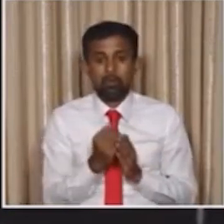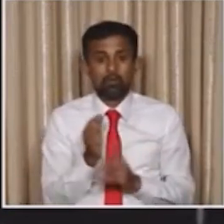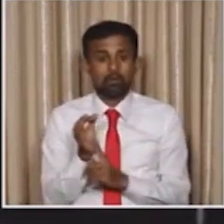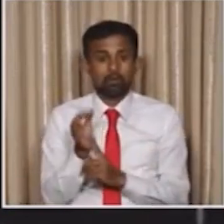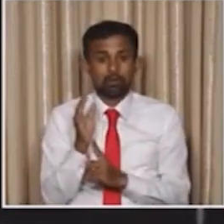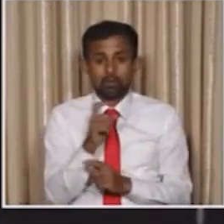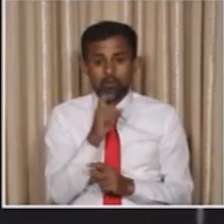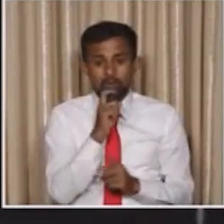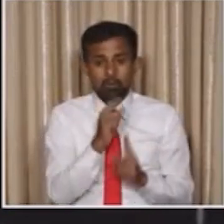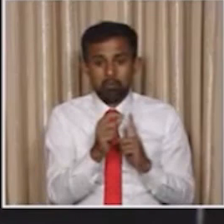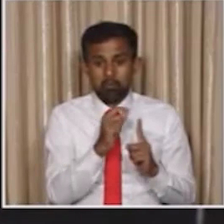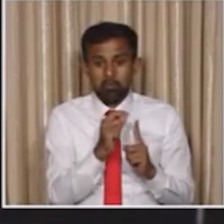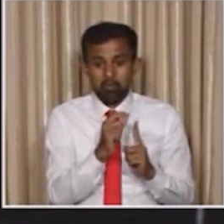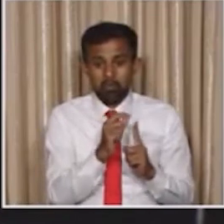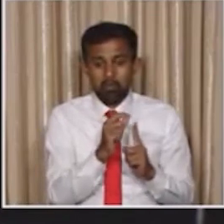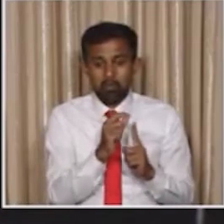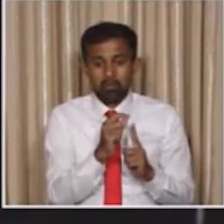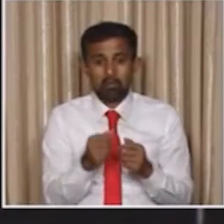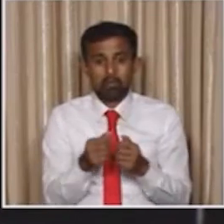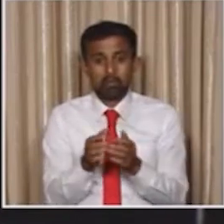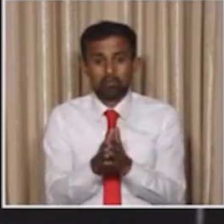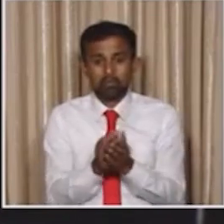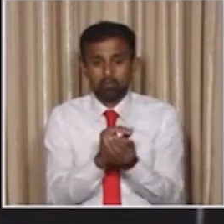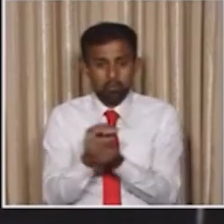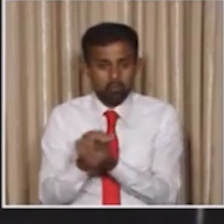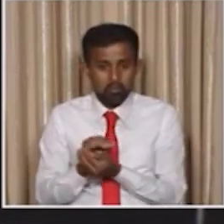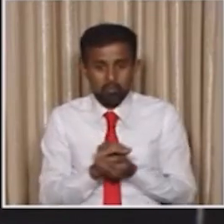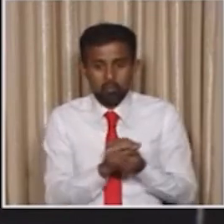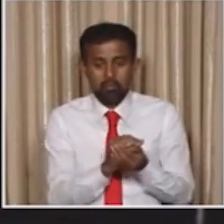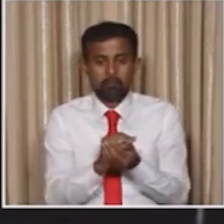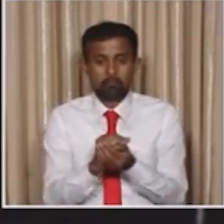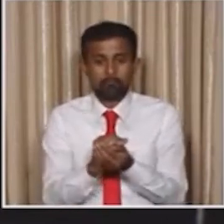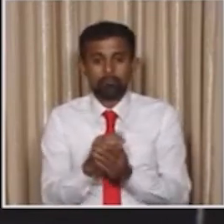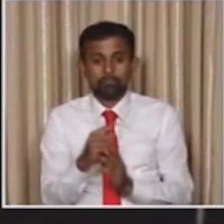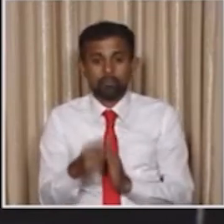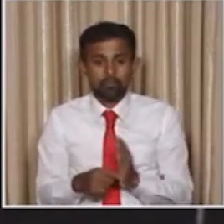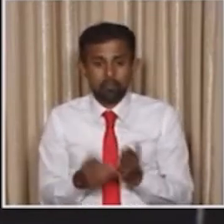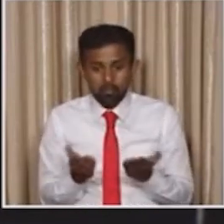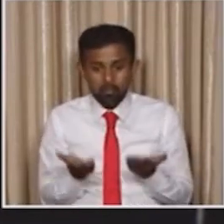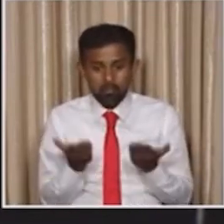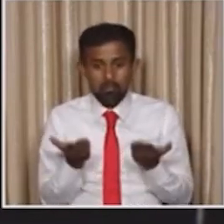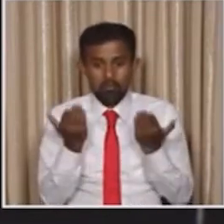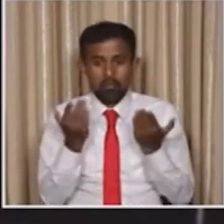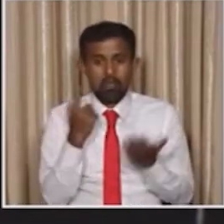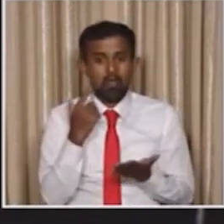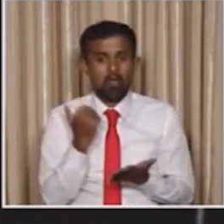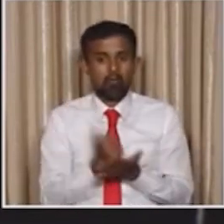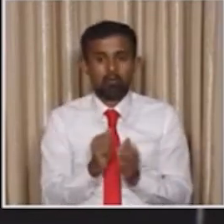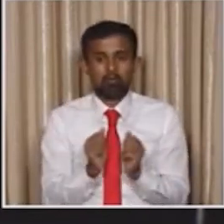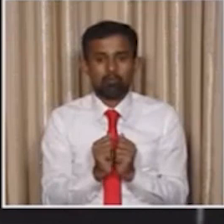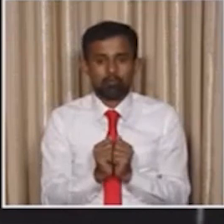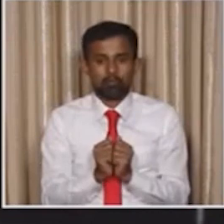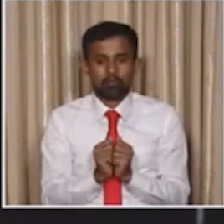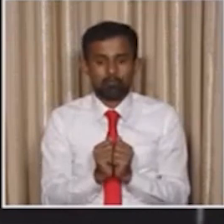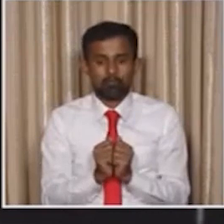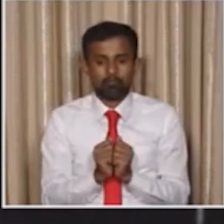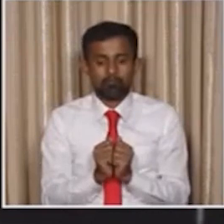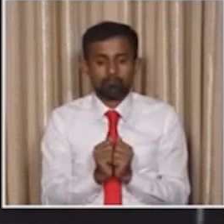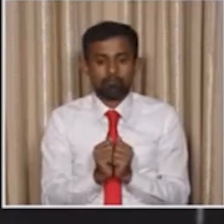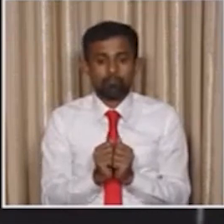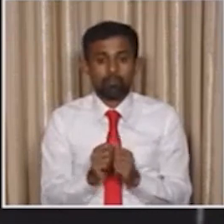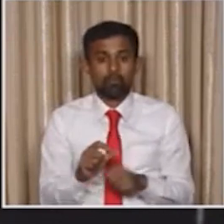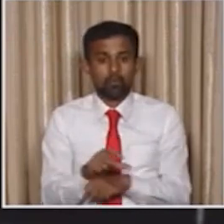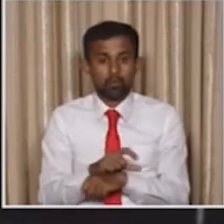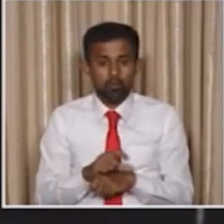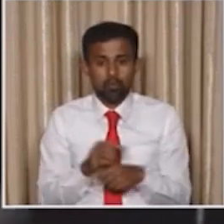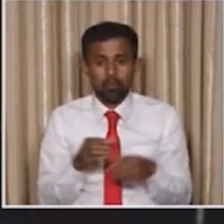සහ අධිකරණයේ තිබෙන ස්වාධීනත්වයන් ආරක්ෂා කරමින් රට ඉදිරියට ගෙන යාම අමාරු වැඩක්. ඒ නිසා විශේෂයෙන් මේ කොමිෂන්